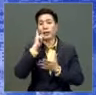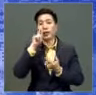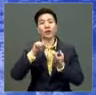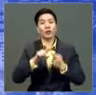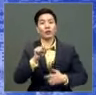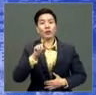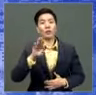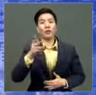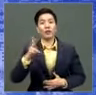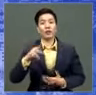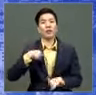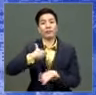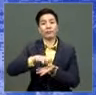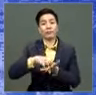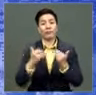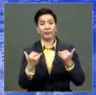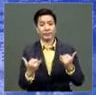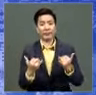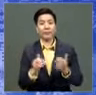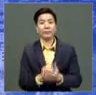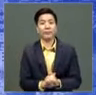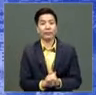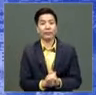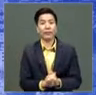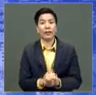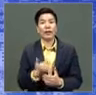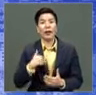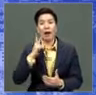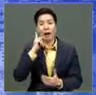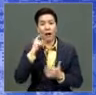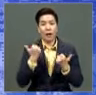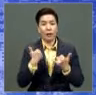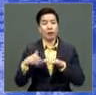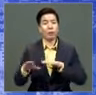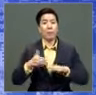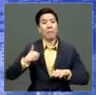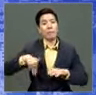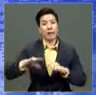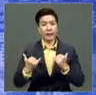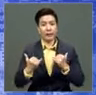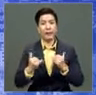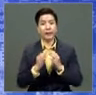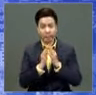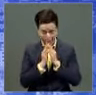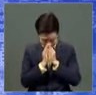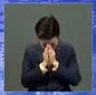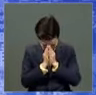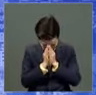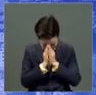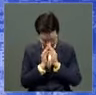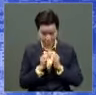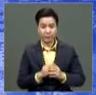จากศูนย์บริหารสถานการณ์โควิด-19 หรือสบควันนี้ครับผมสุขนันท์ดิมตรีพร้อมทีมงานลาไปก่อนนะครับสวัสดีครับ